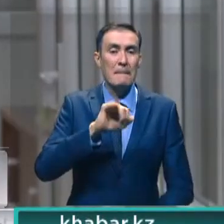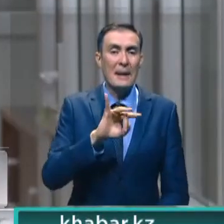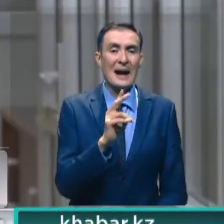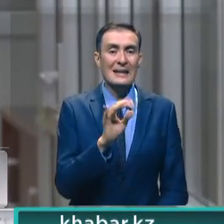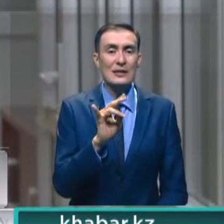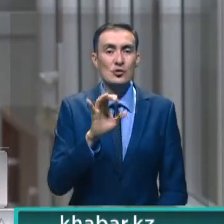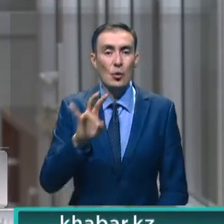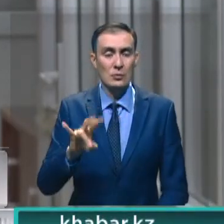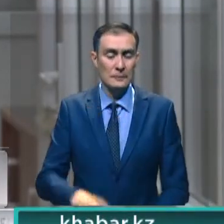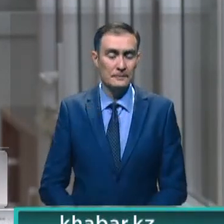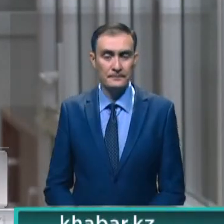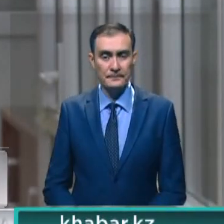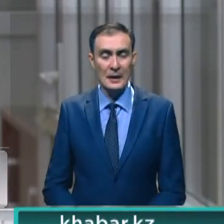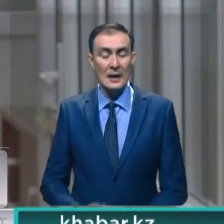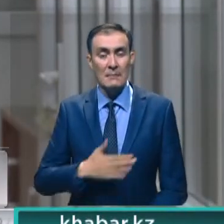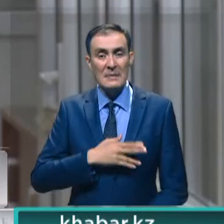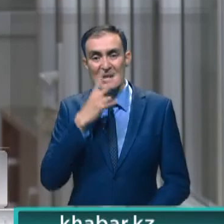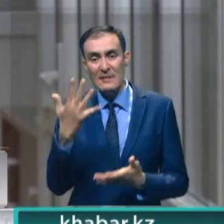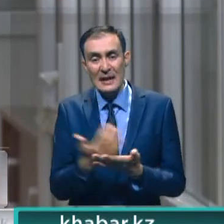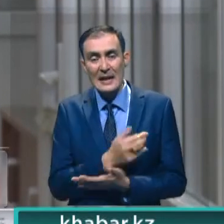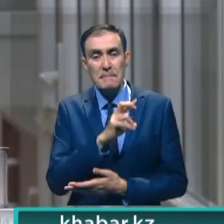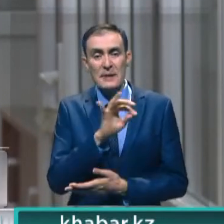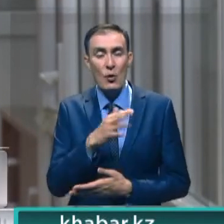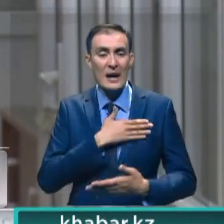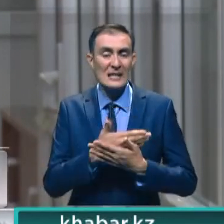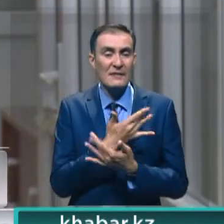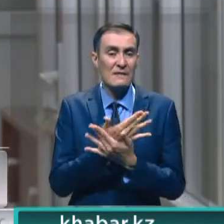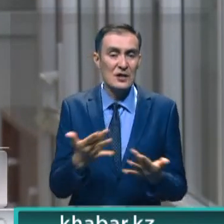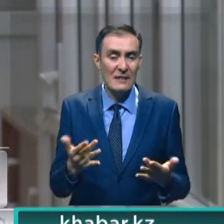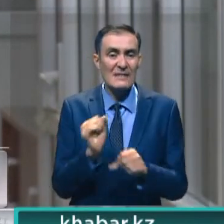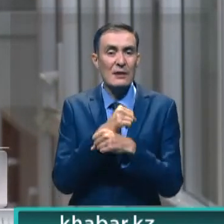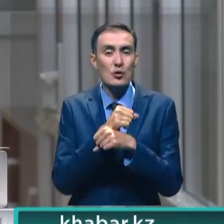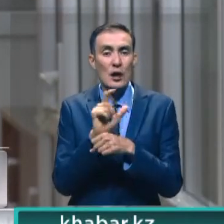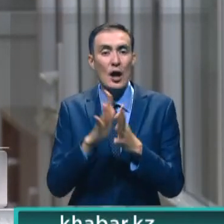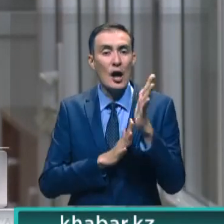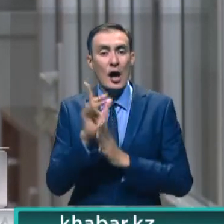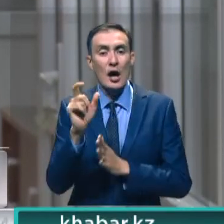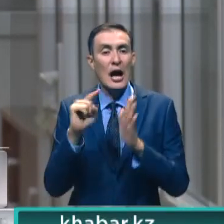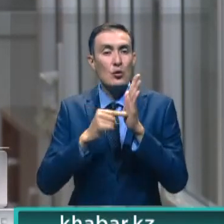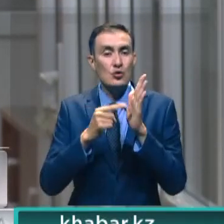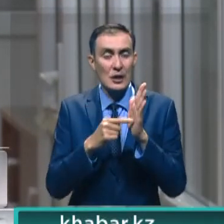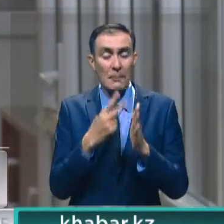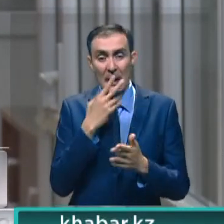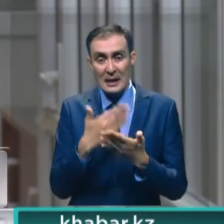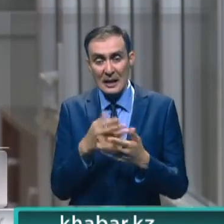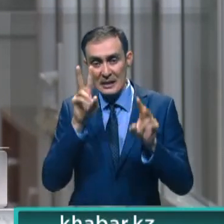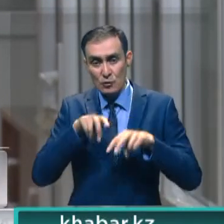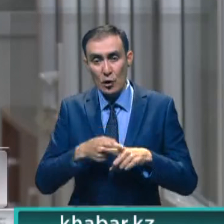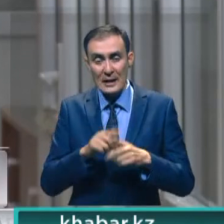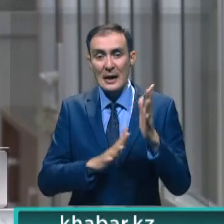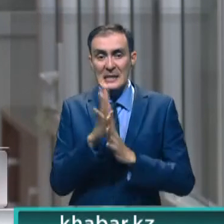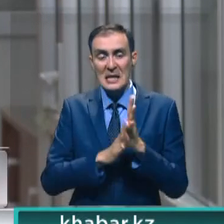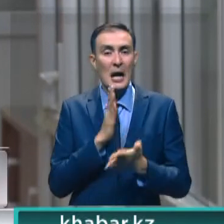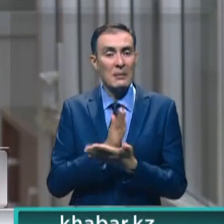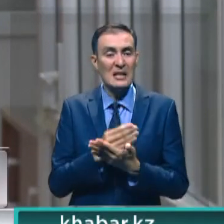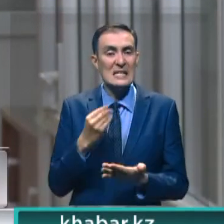Паркинсона. Мы извлекли биологически активные вещества из верблюжьей колючки. Наши исследования показали, что это растение